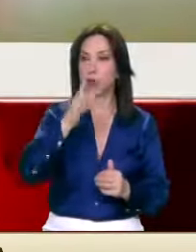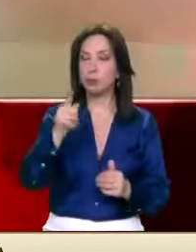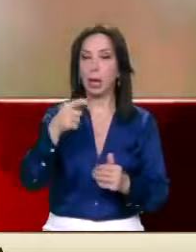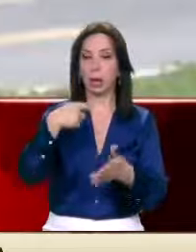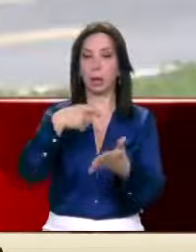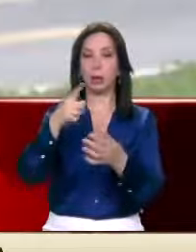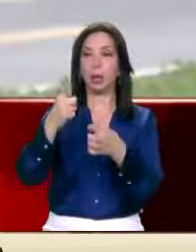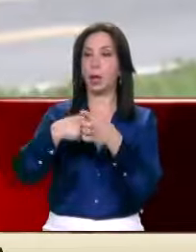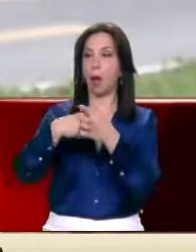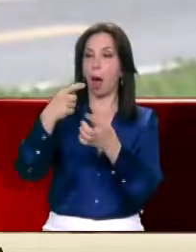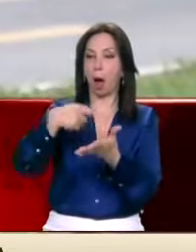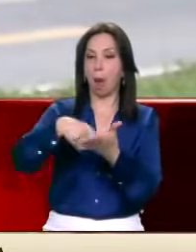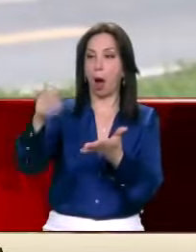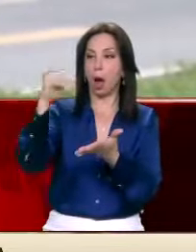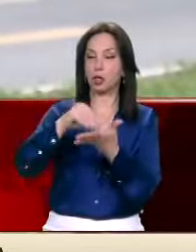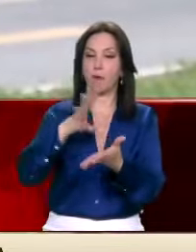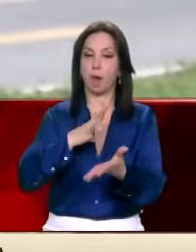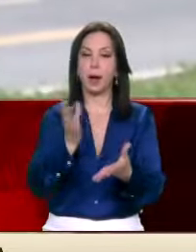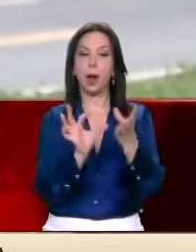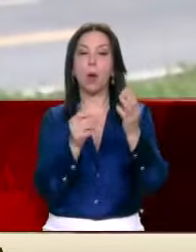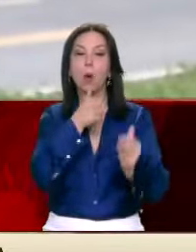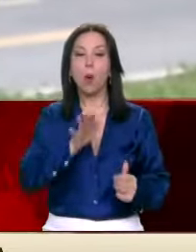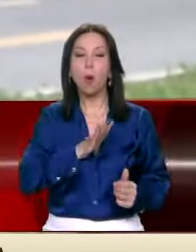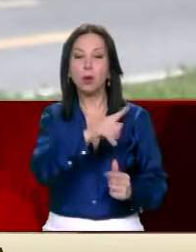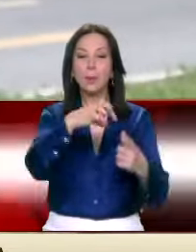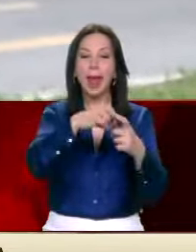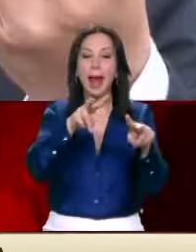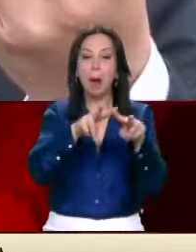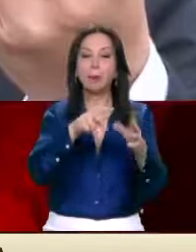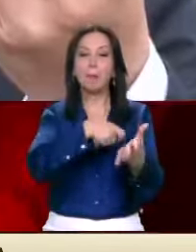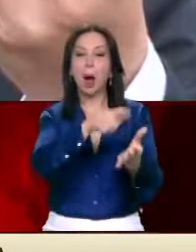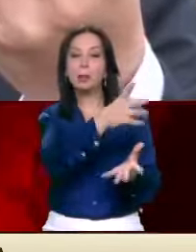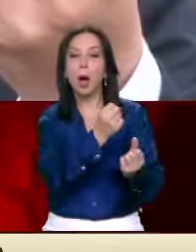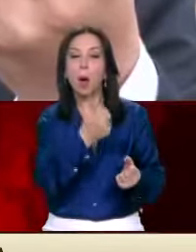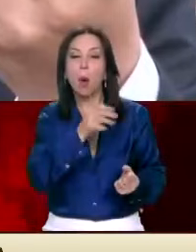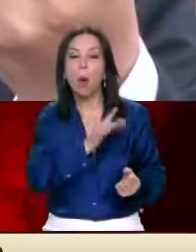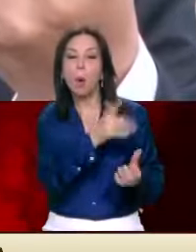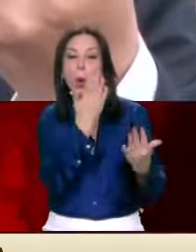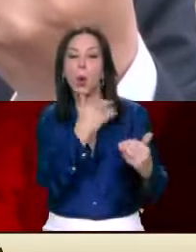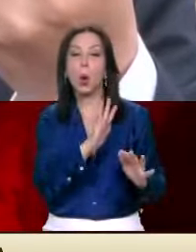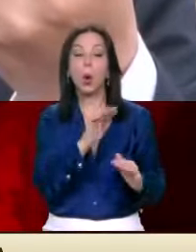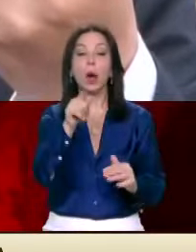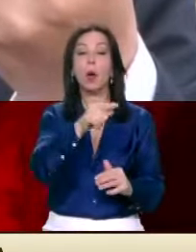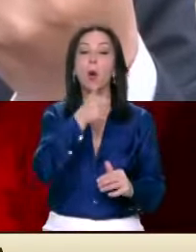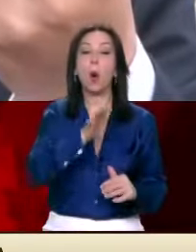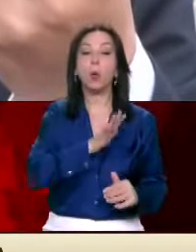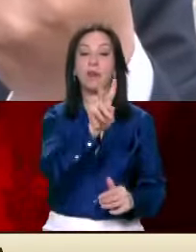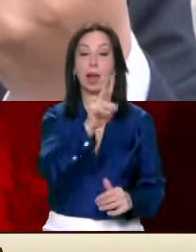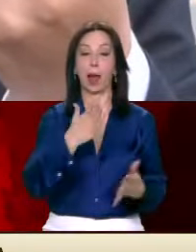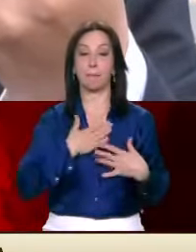olduğunu söyledi. Ömer'in Real Madrid'den aldığı herhangi bir maaş yoktur. Zaten Ömer'in velayeti bendedir. Bir